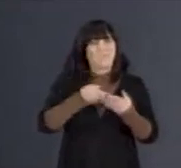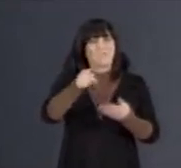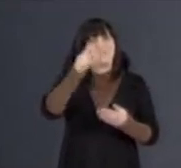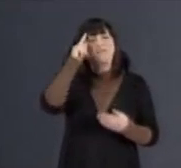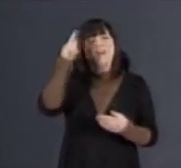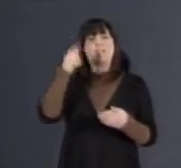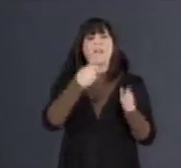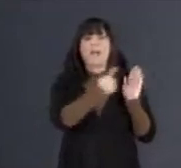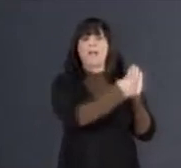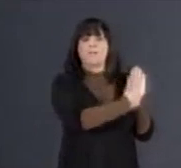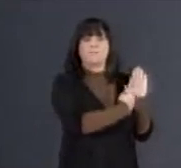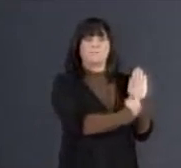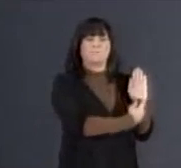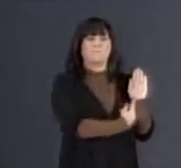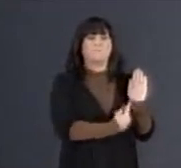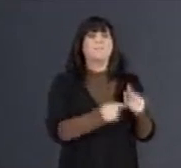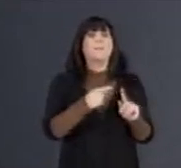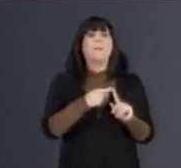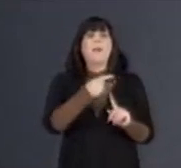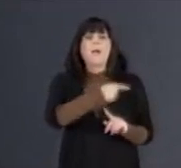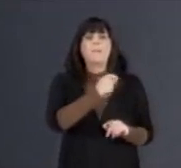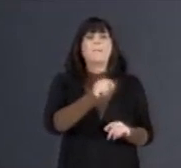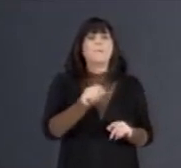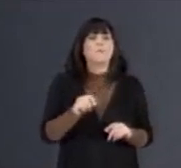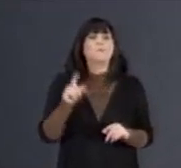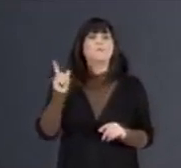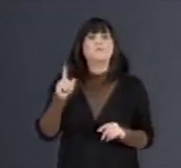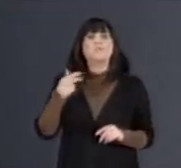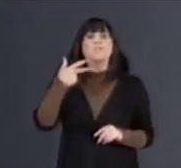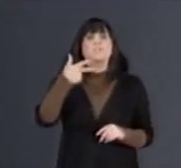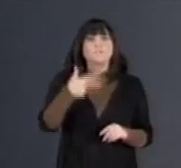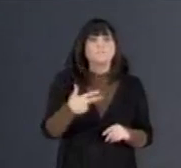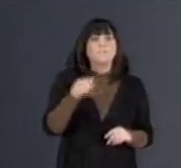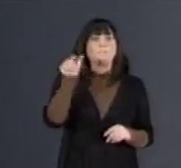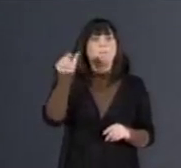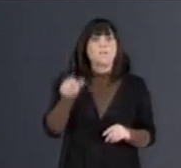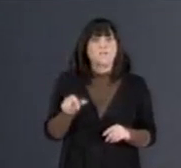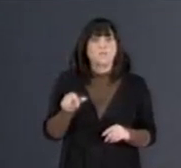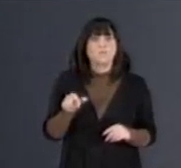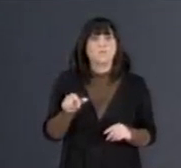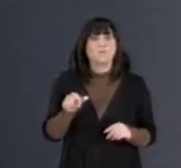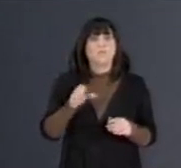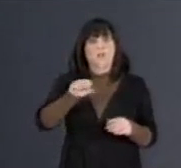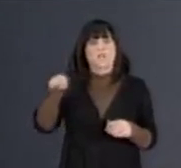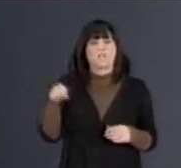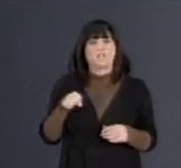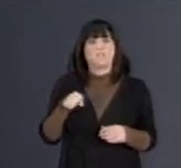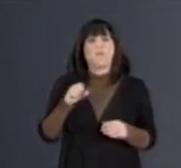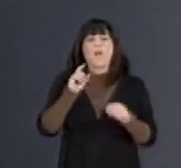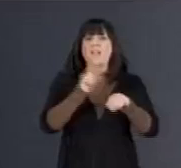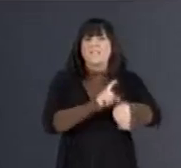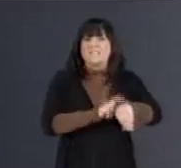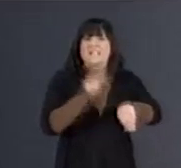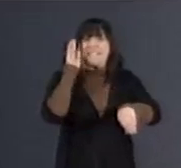inFans Ogniq mil, daħna o mina uh na thimin 8 commissioners,